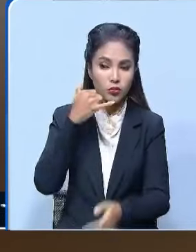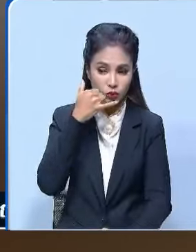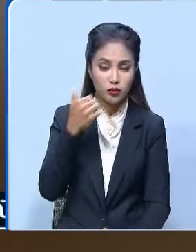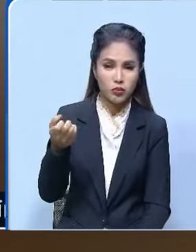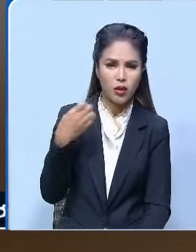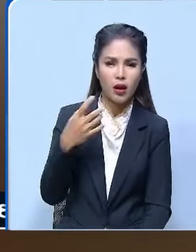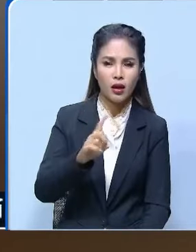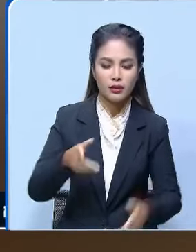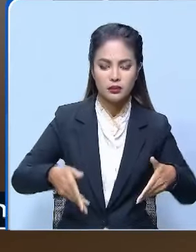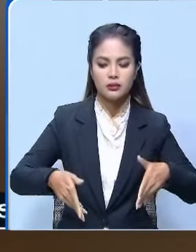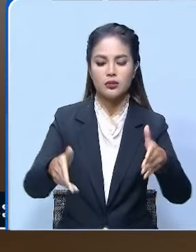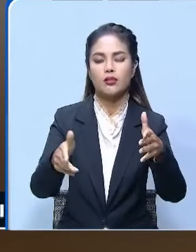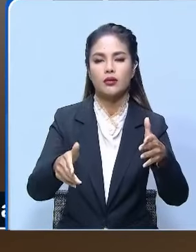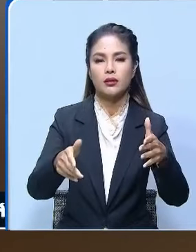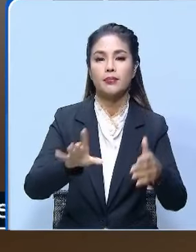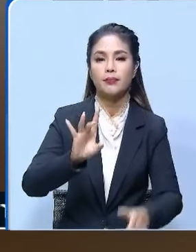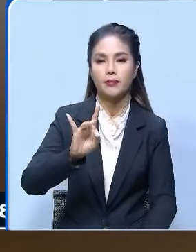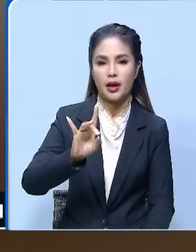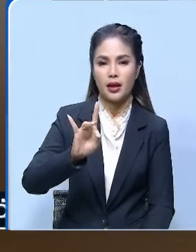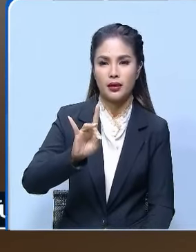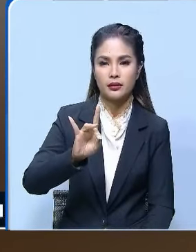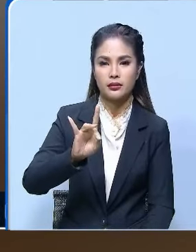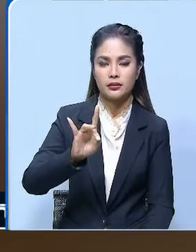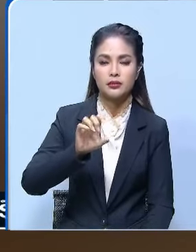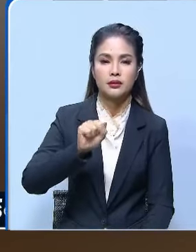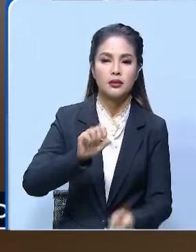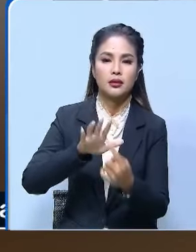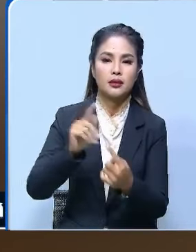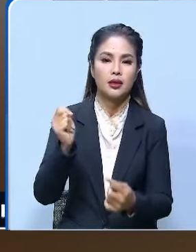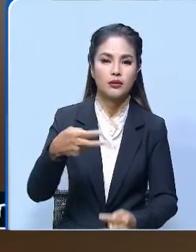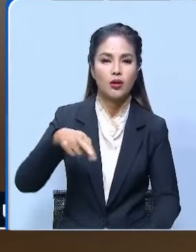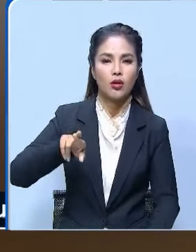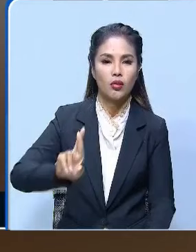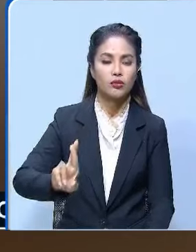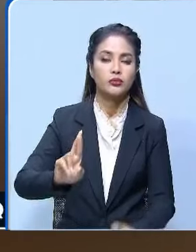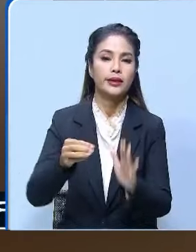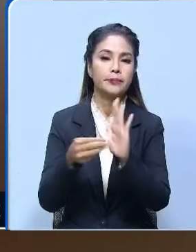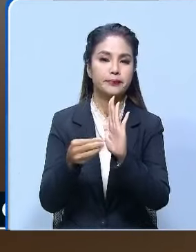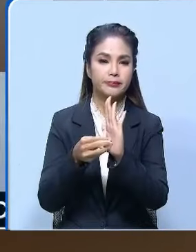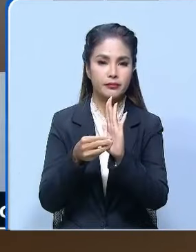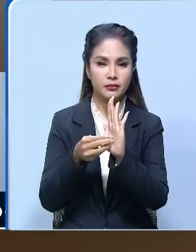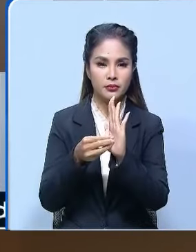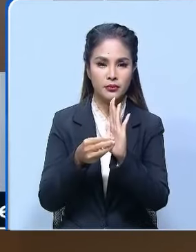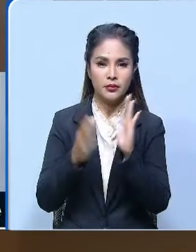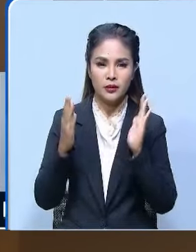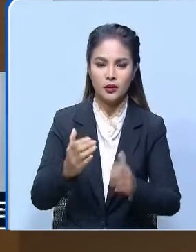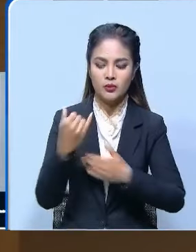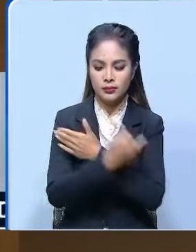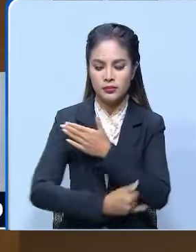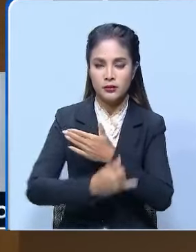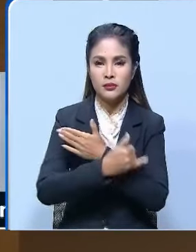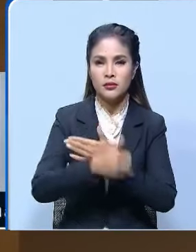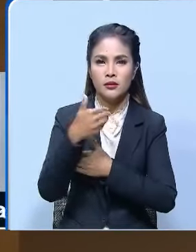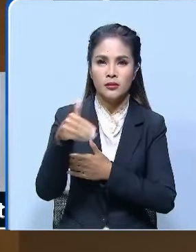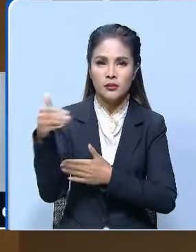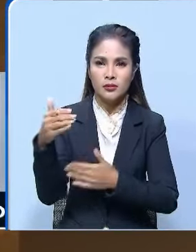บอกอยู่ในซอยสวนพลูซอย 8เขตสาธรกรุงเทพฯบอกมีชายชาวต่างชาติได้รับบาดเจ็บเลือดออกเหรอ